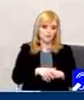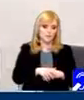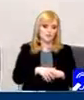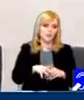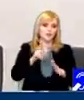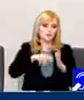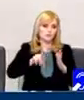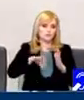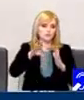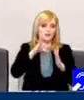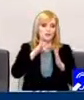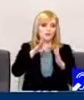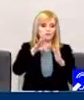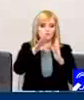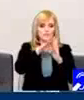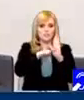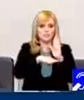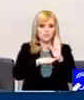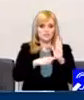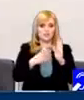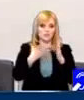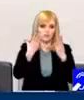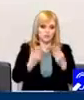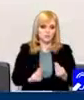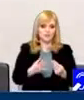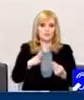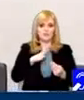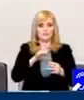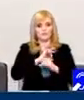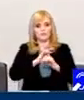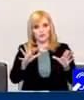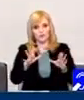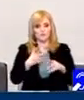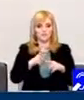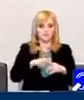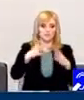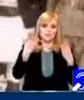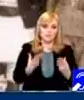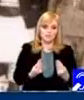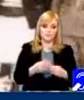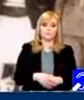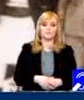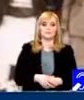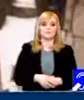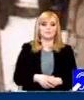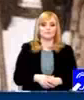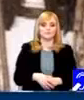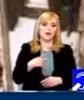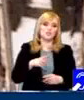agendă și au avut interesul de a marca în mod politic simbolismul și implicațiile importante